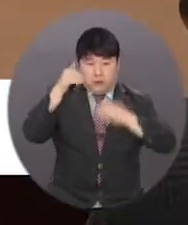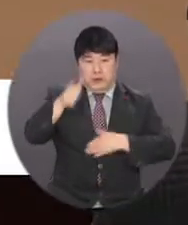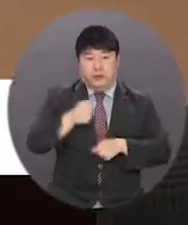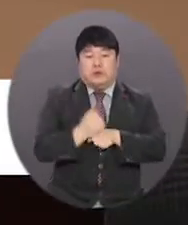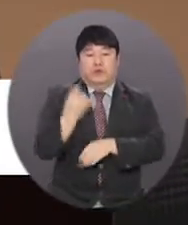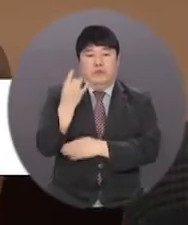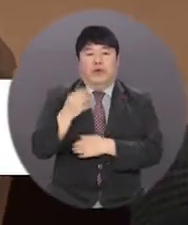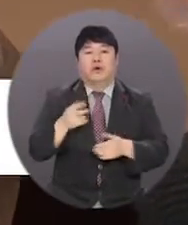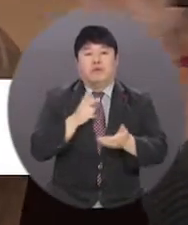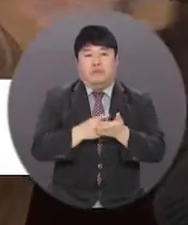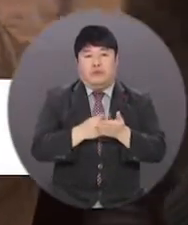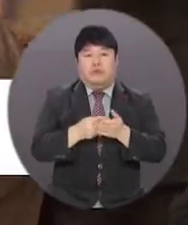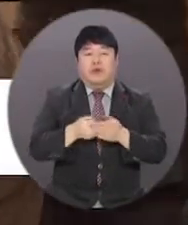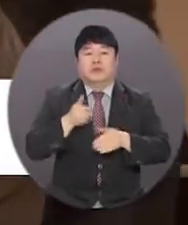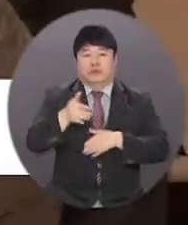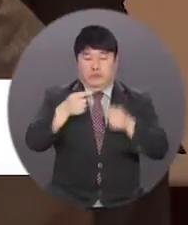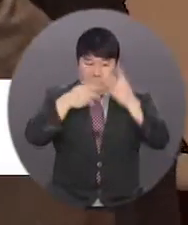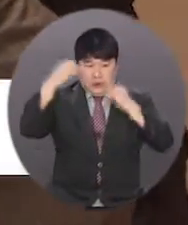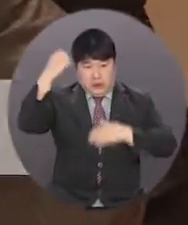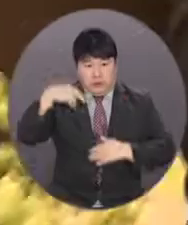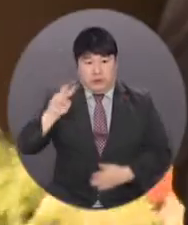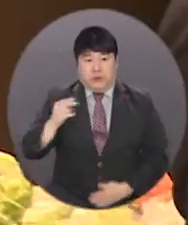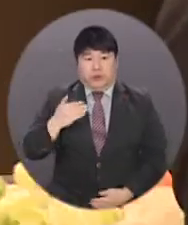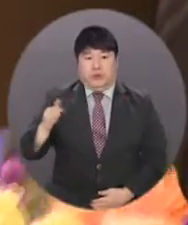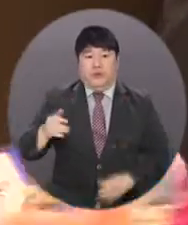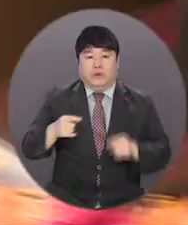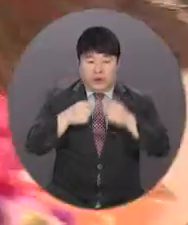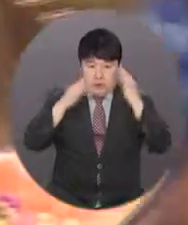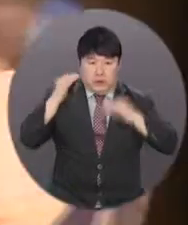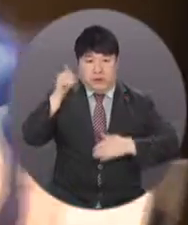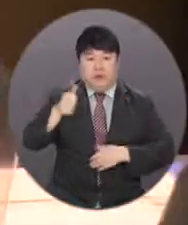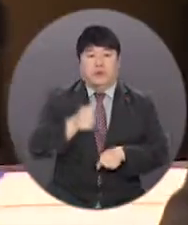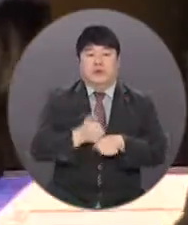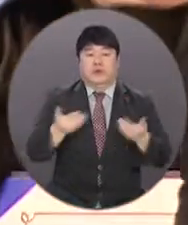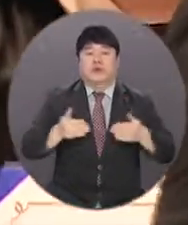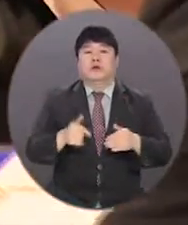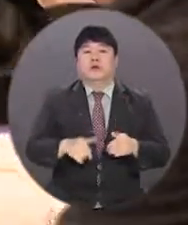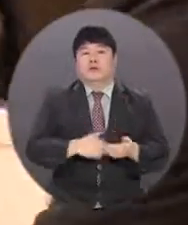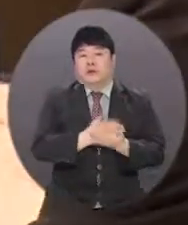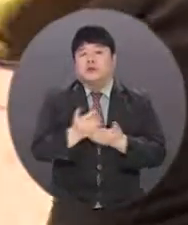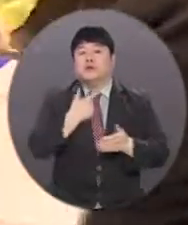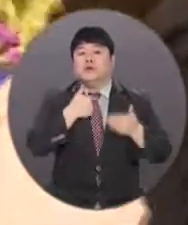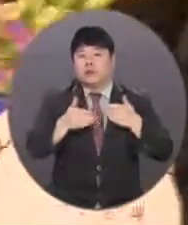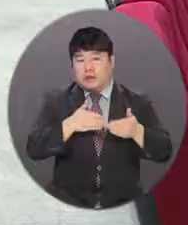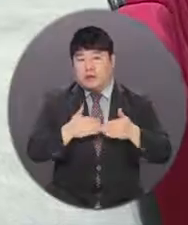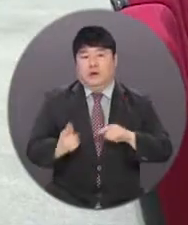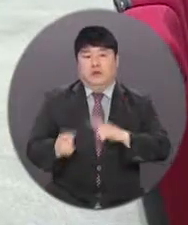원소속인 법학전문대학원으로 돌아가 총장직을 수행하며 얻은 다양한 경력과